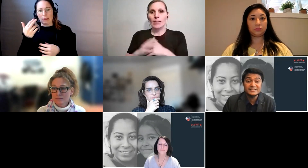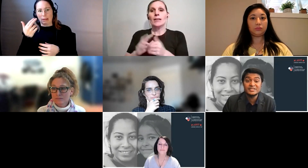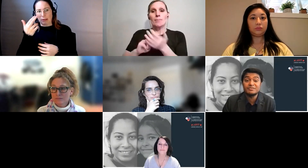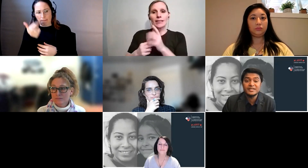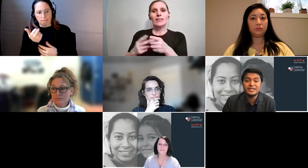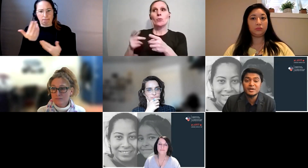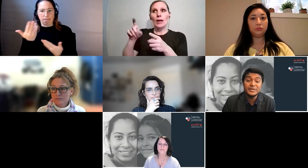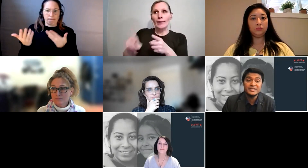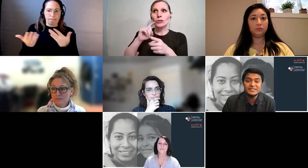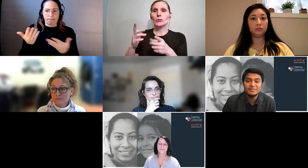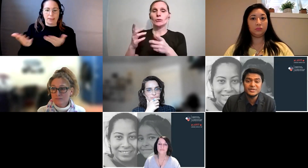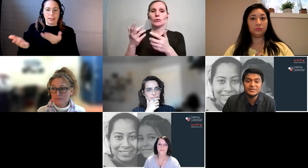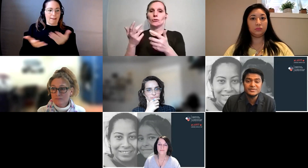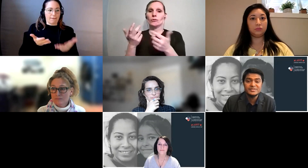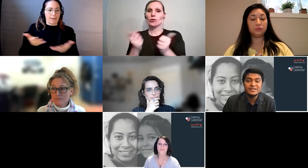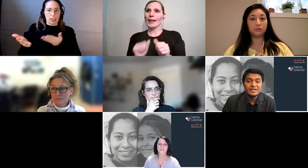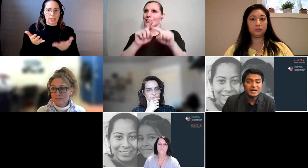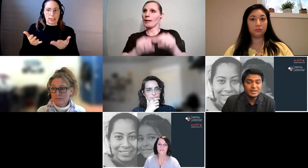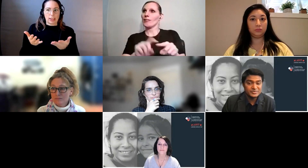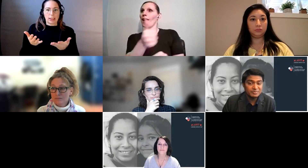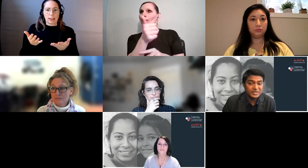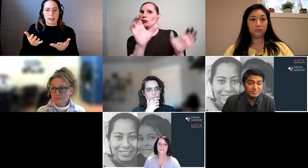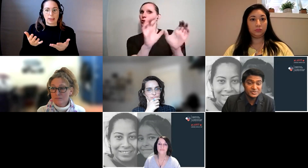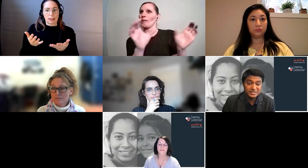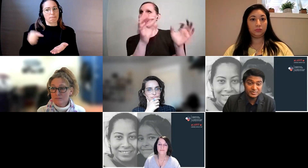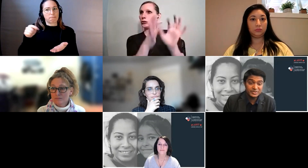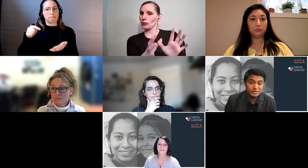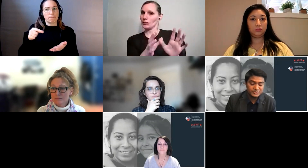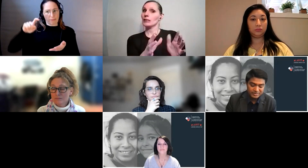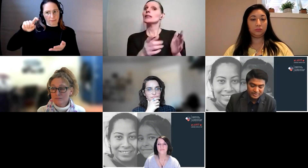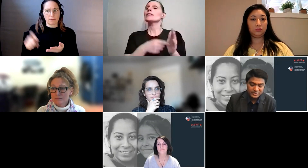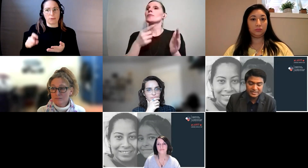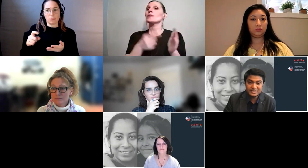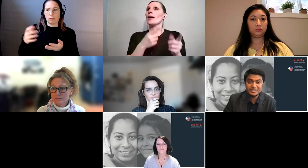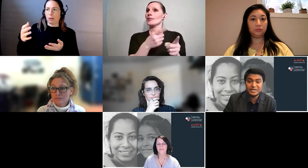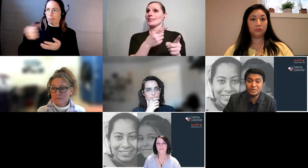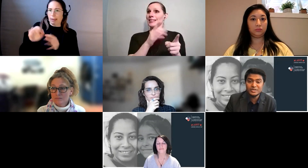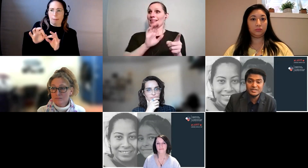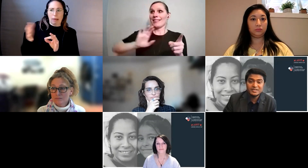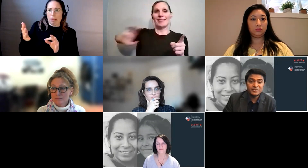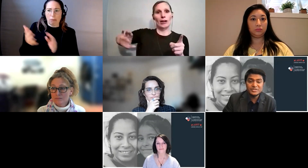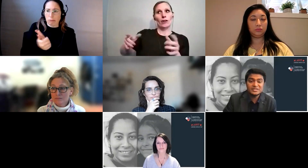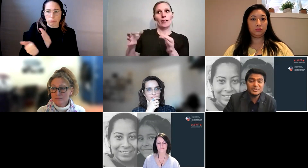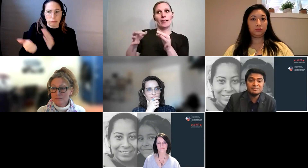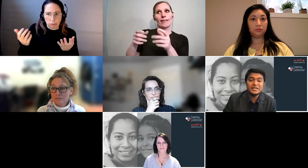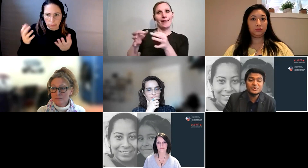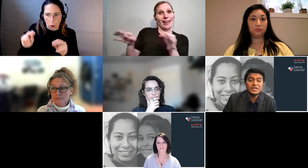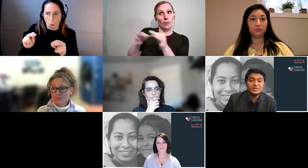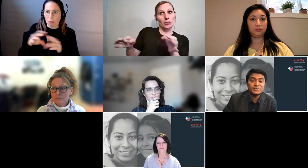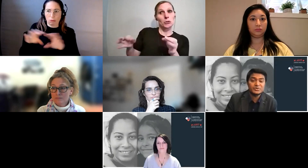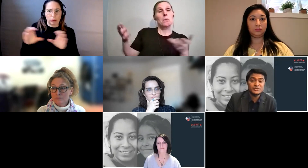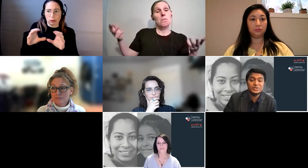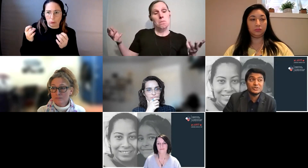ces services, nous voyons obligés à utiliser des interprètes qui ne sont pas certifiés. Donc, les gens qui